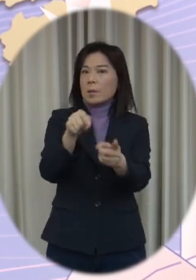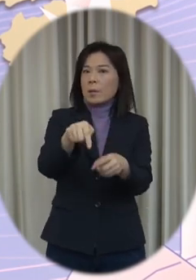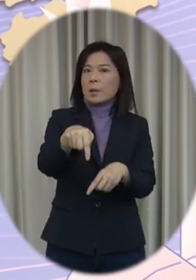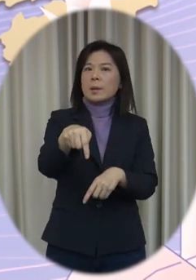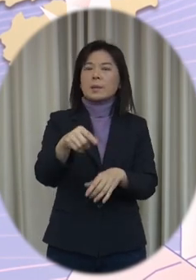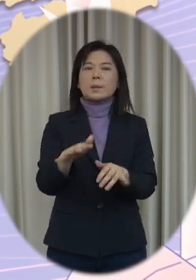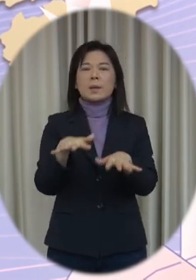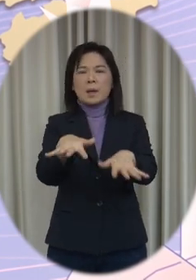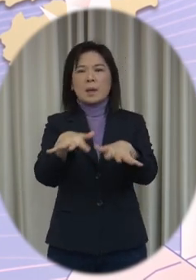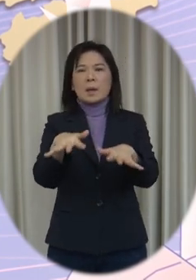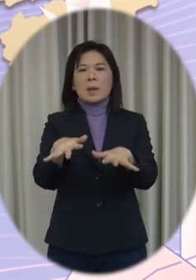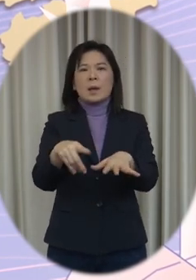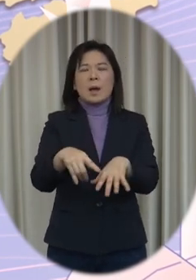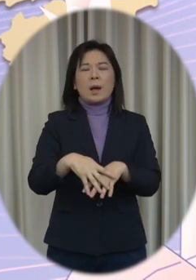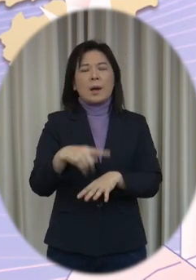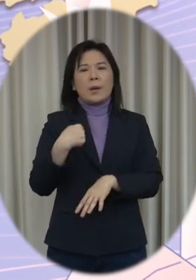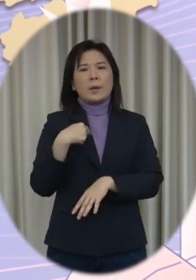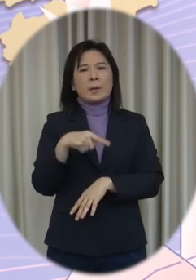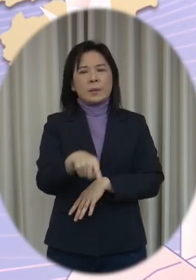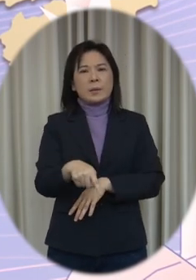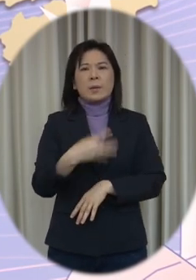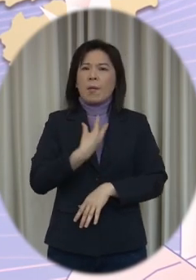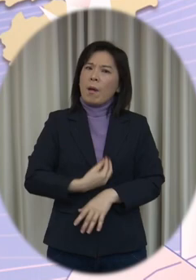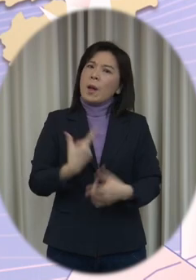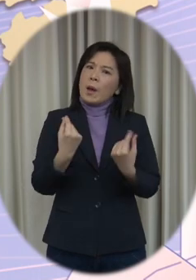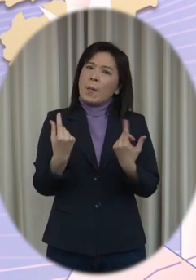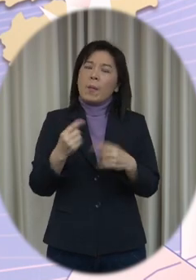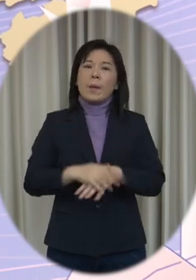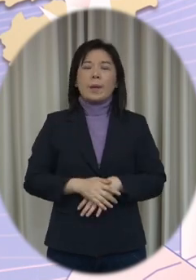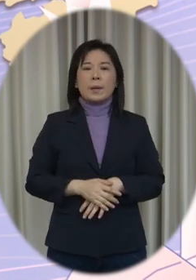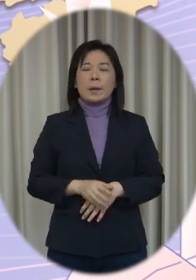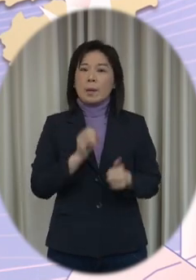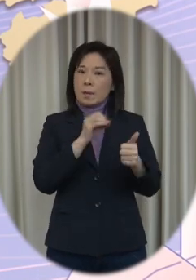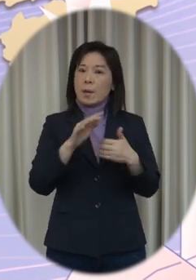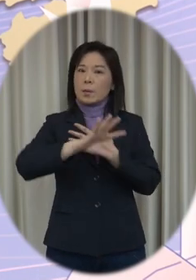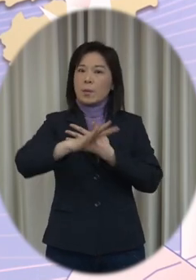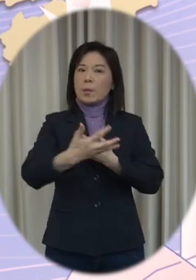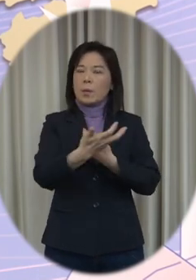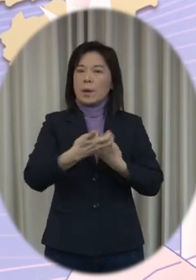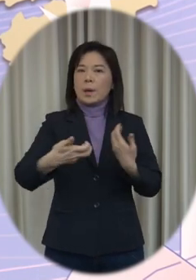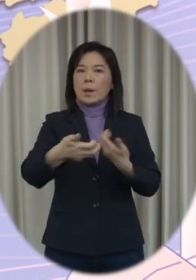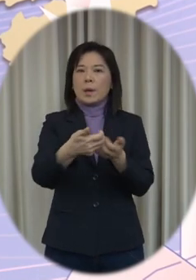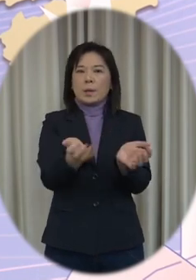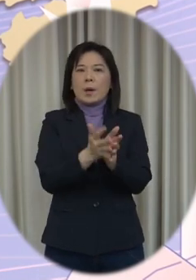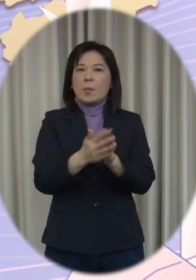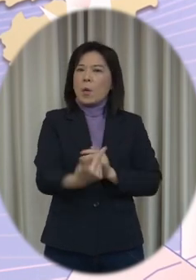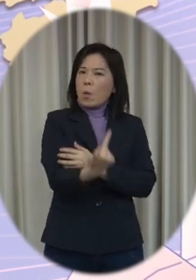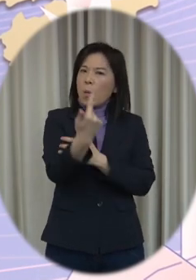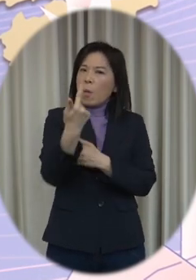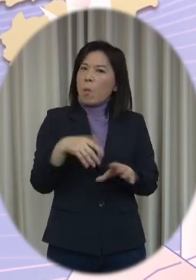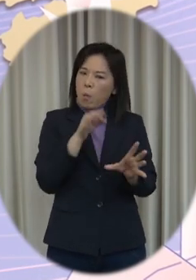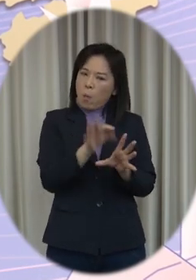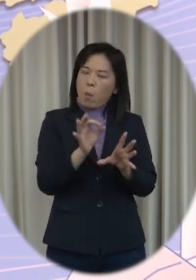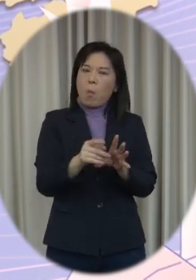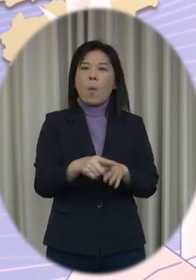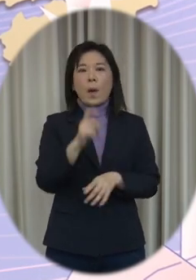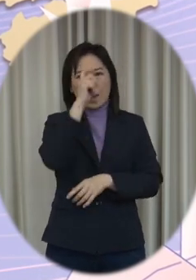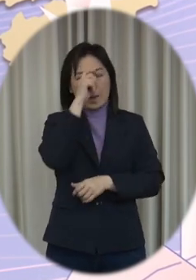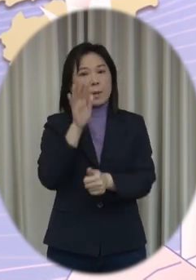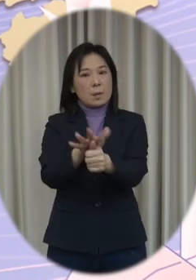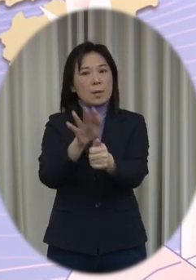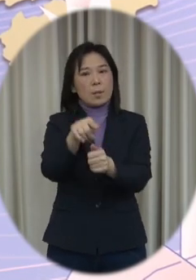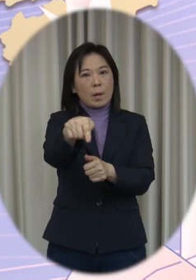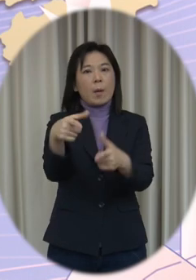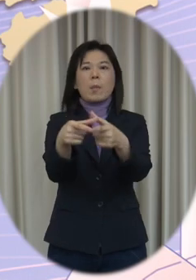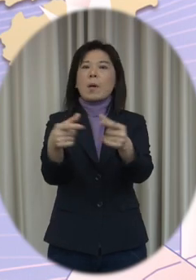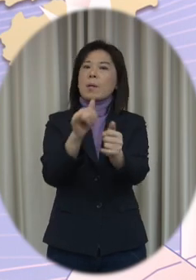情同感悲痛，纷纷向外交部表示希望能够尽快捐款，想要帮助灾区